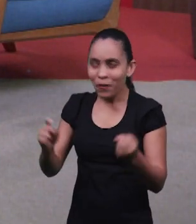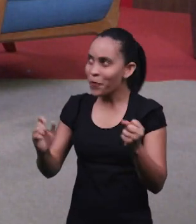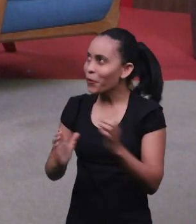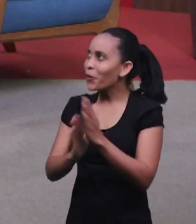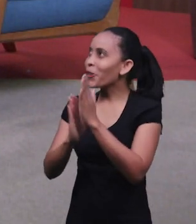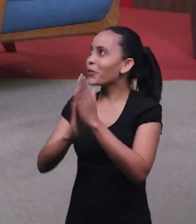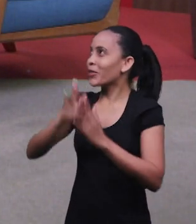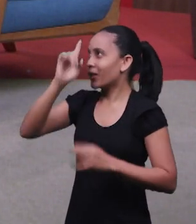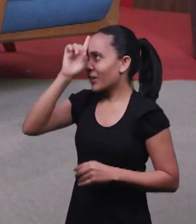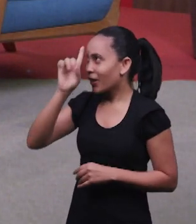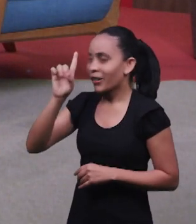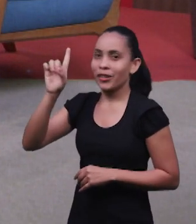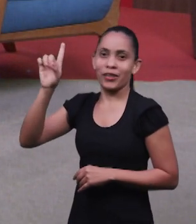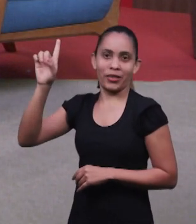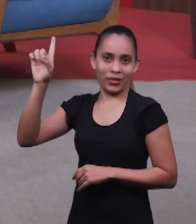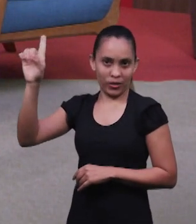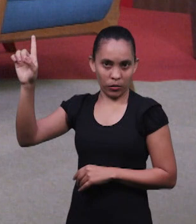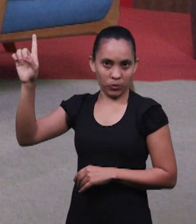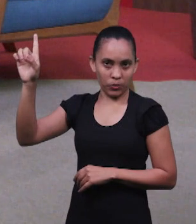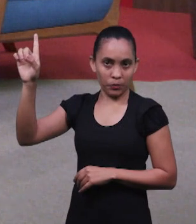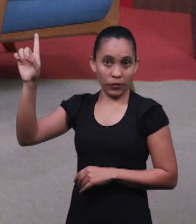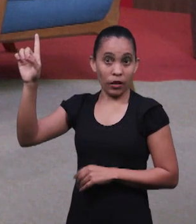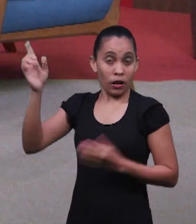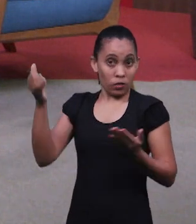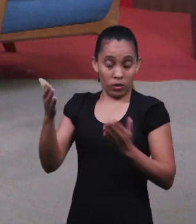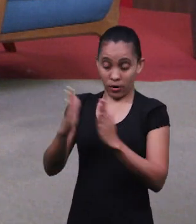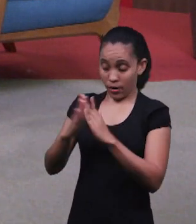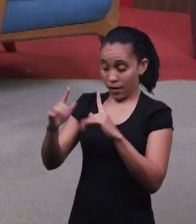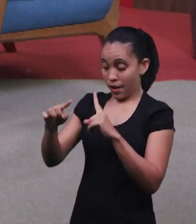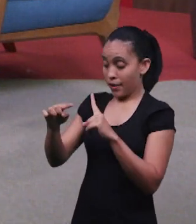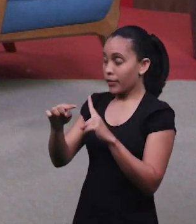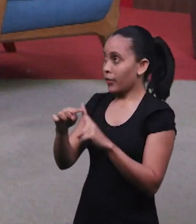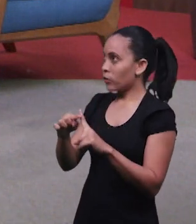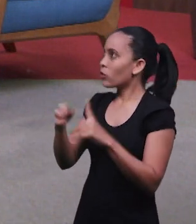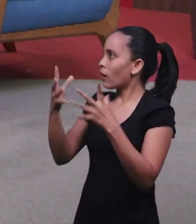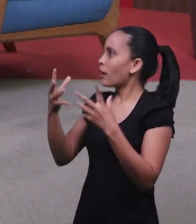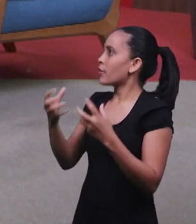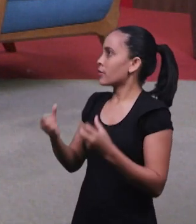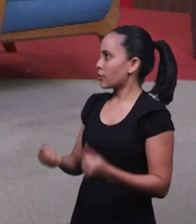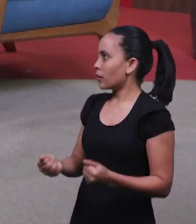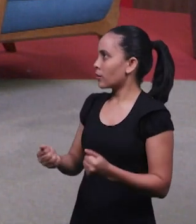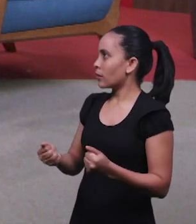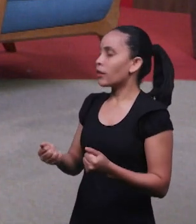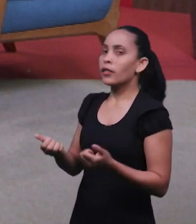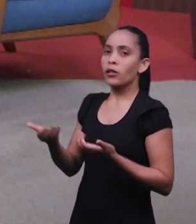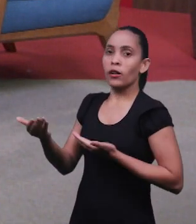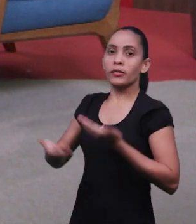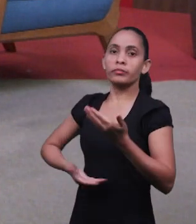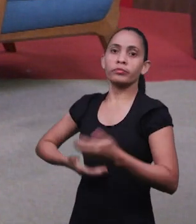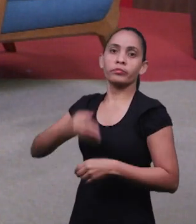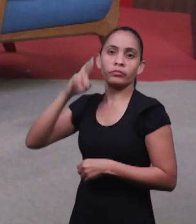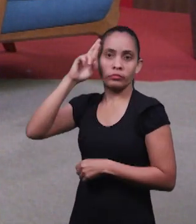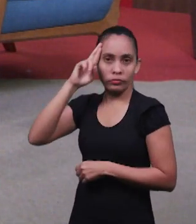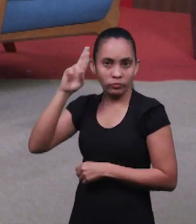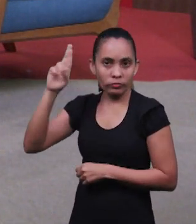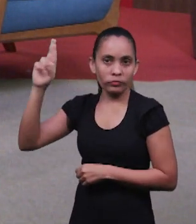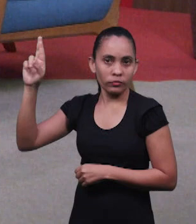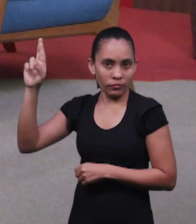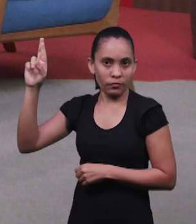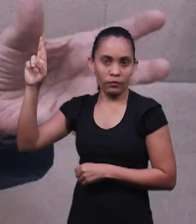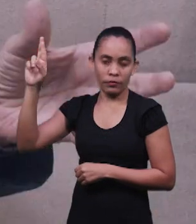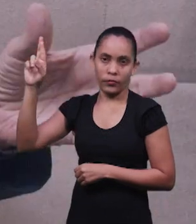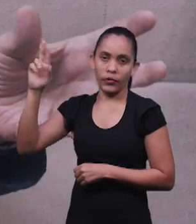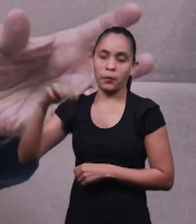Dieu. C'est la vie donnée à Jésus et l'église qui reconnaît, qui accepte et marche dans sa présence. Et tout